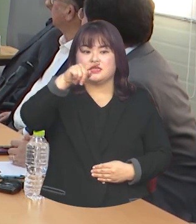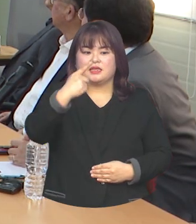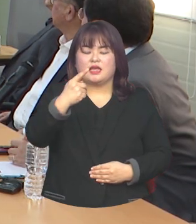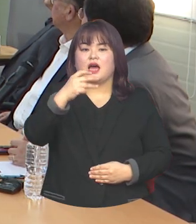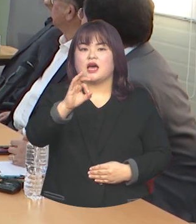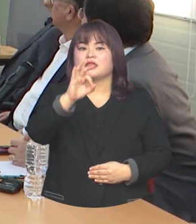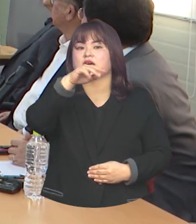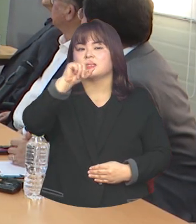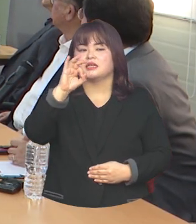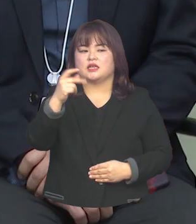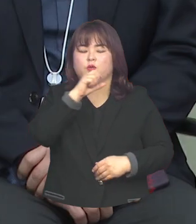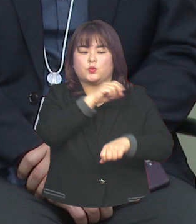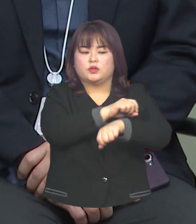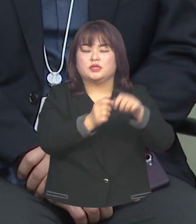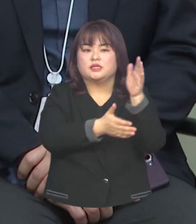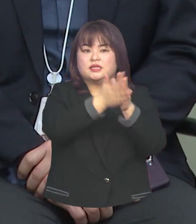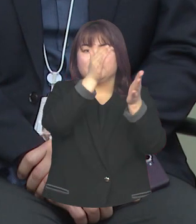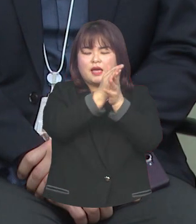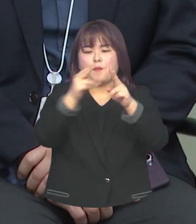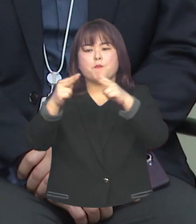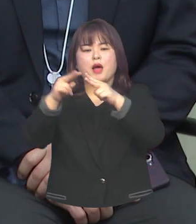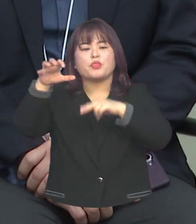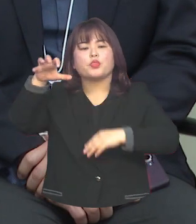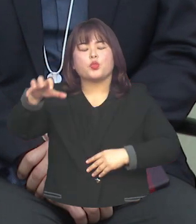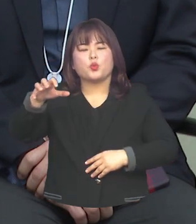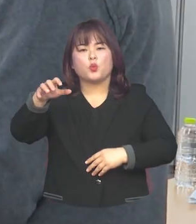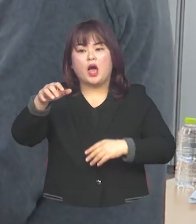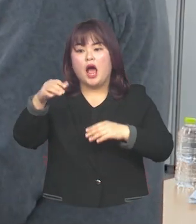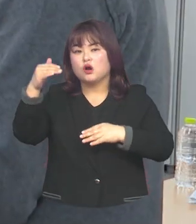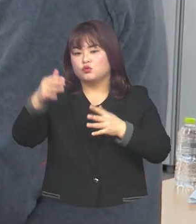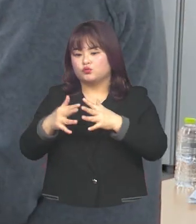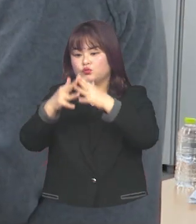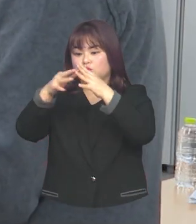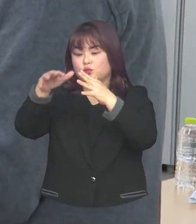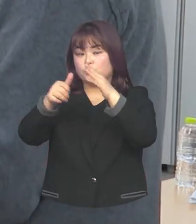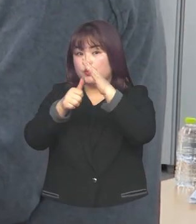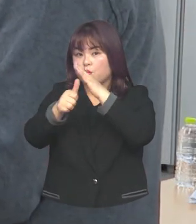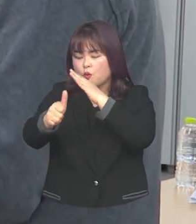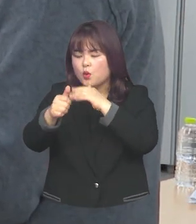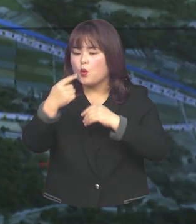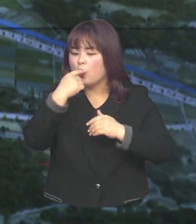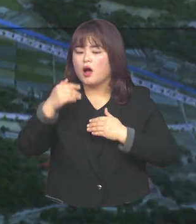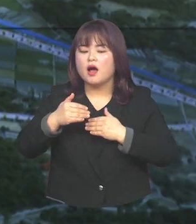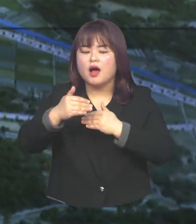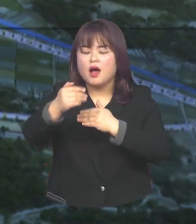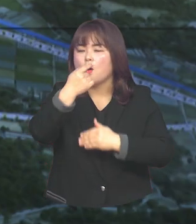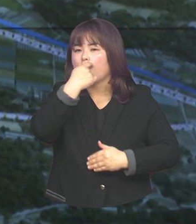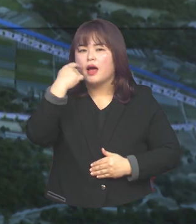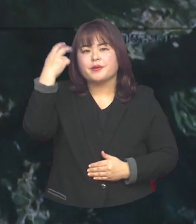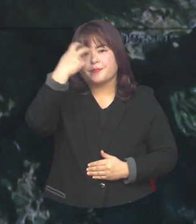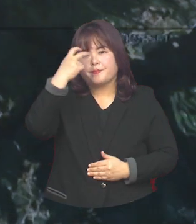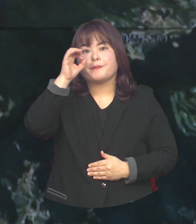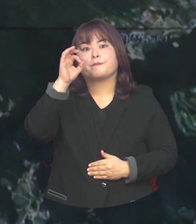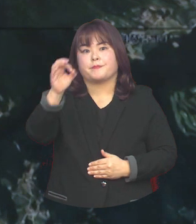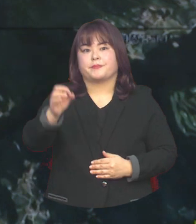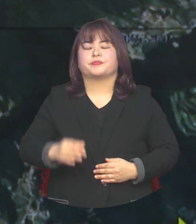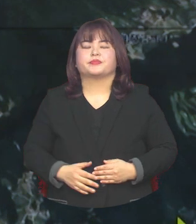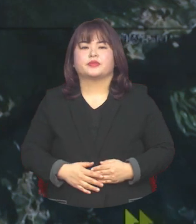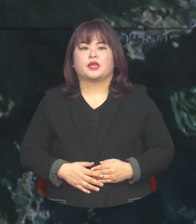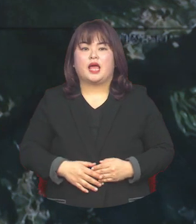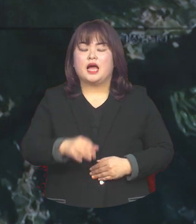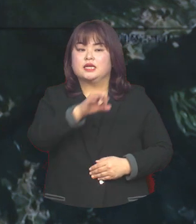이상일 용인특례시장이 지난 7일 용인 반도체 클러스터 건설 현장을 방문해 진행 상황을 꼼꼼하게